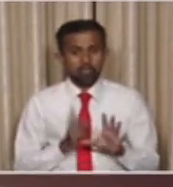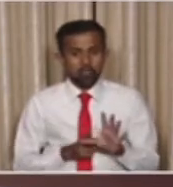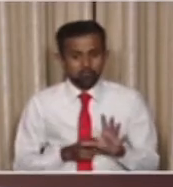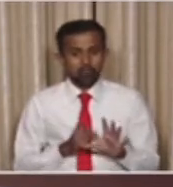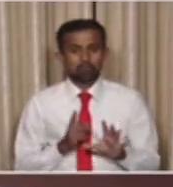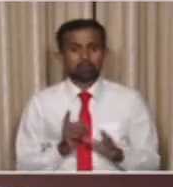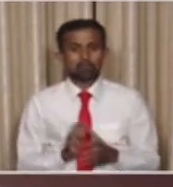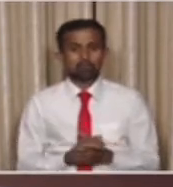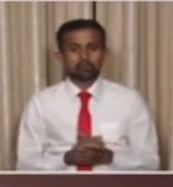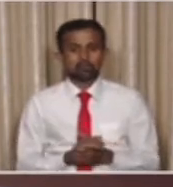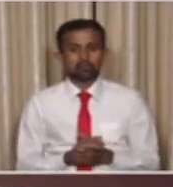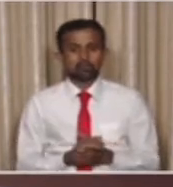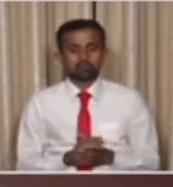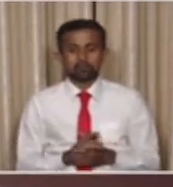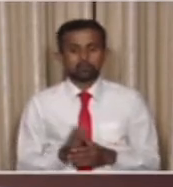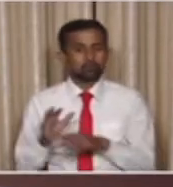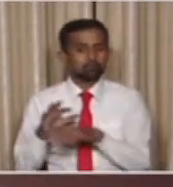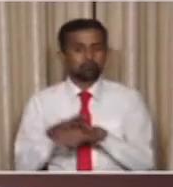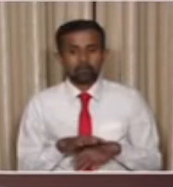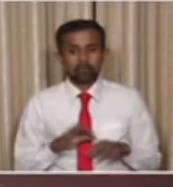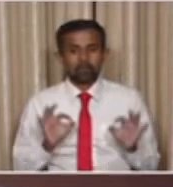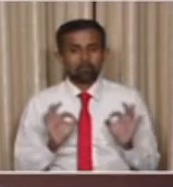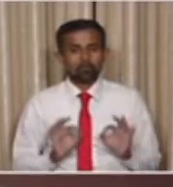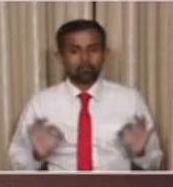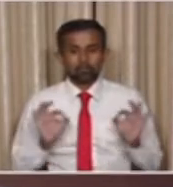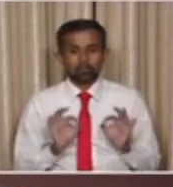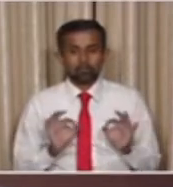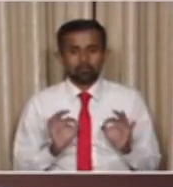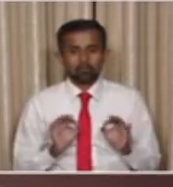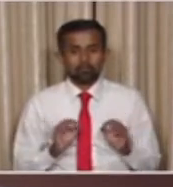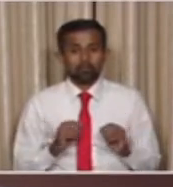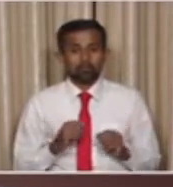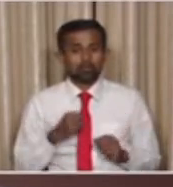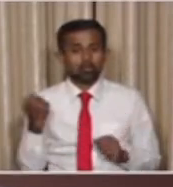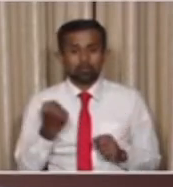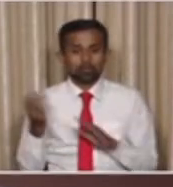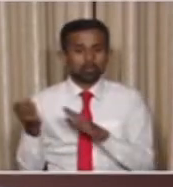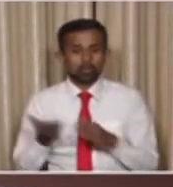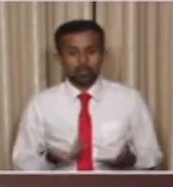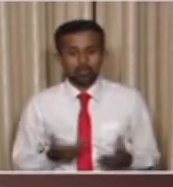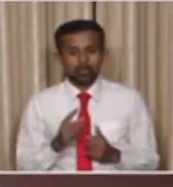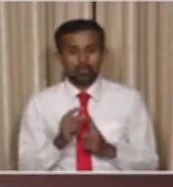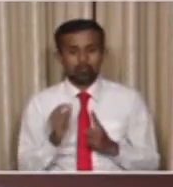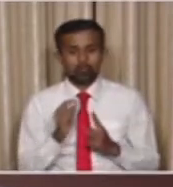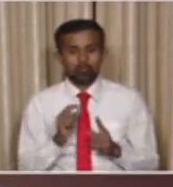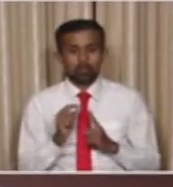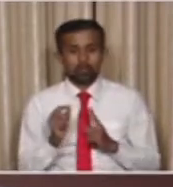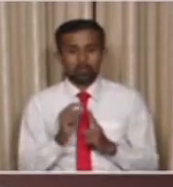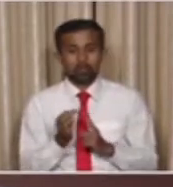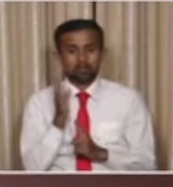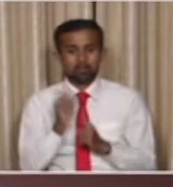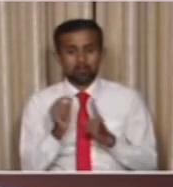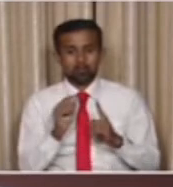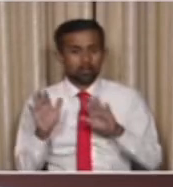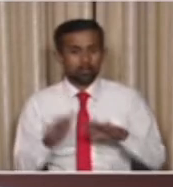හැමදා දැන් කිසිදු ආයතනයක් කැඳවෙන්නේ නැහැ. සභාව කැඳවන්නෙත් නැහැ. සභාපතිවරයා පාර්ලිමේන්තුවෙත් නැහැ.